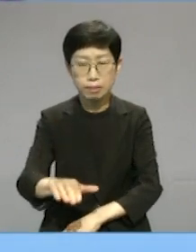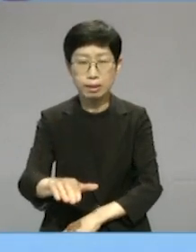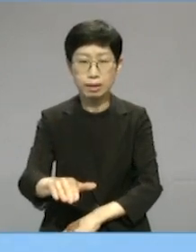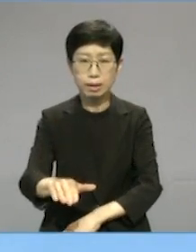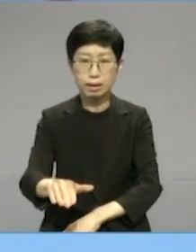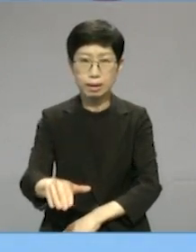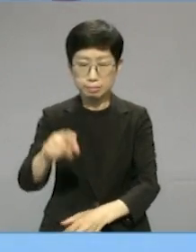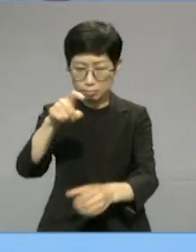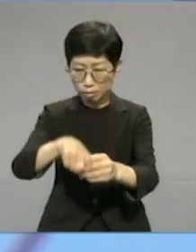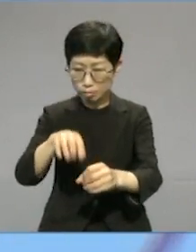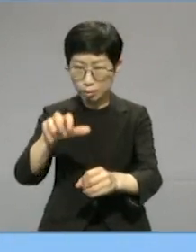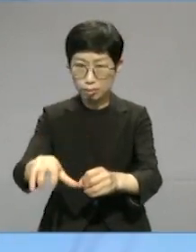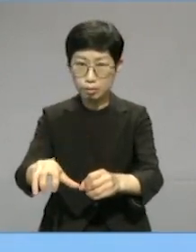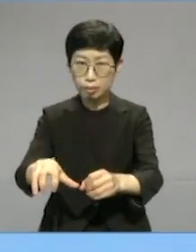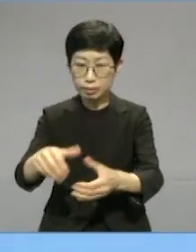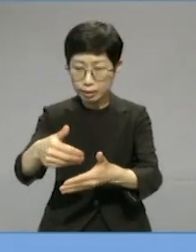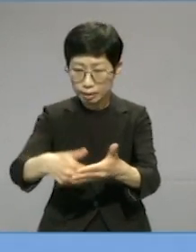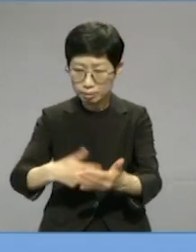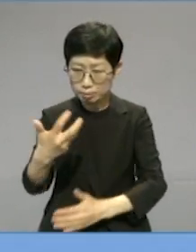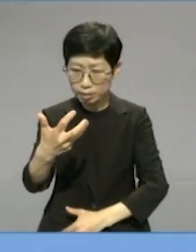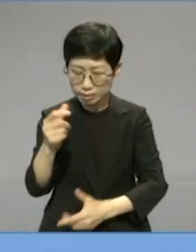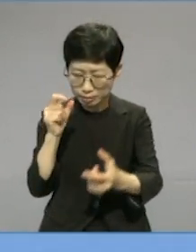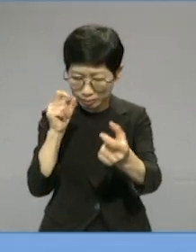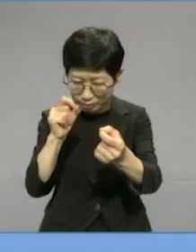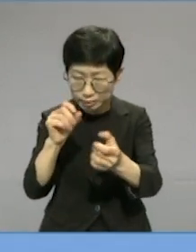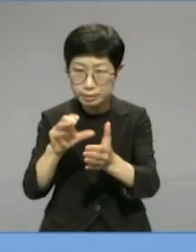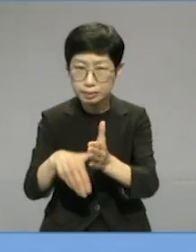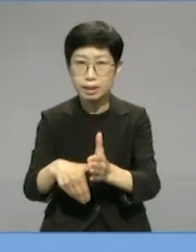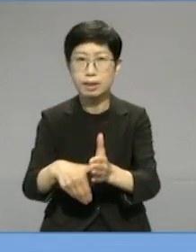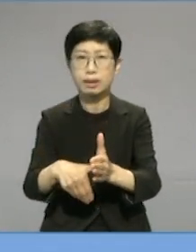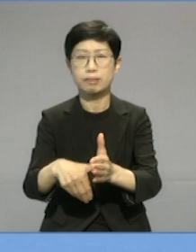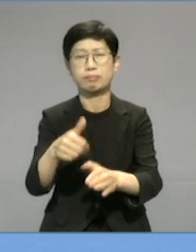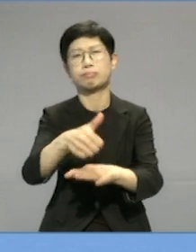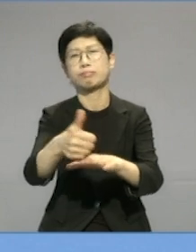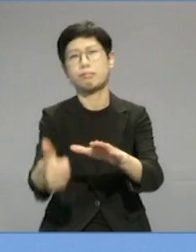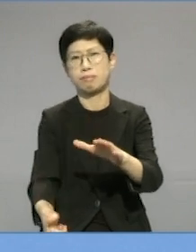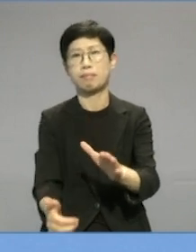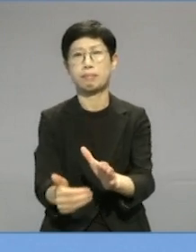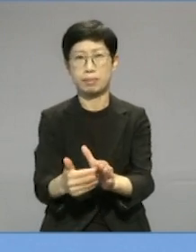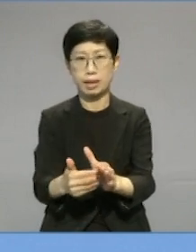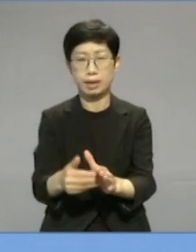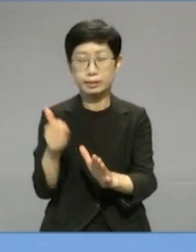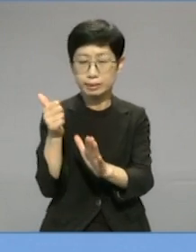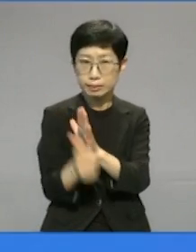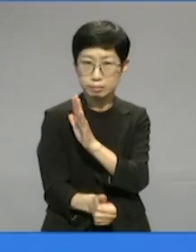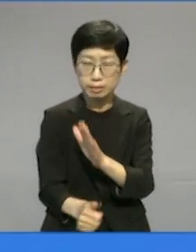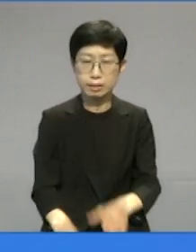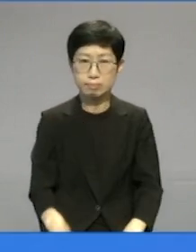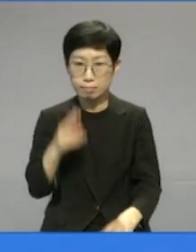아쉽게도 80m를 남기고 떨어지고 말았답니다. 세계 기록 도전엔